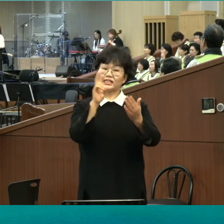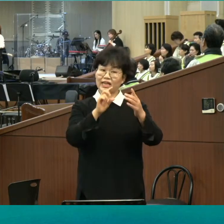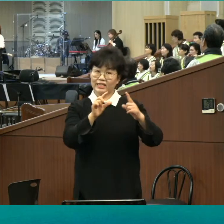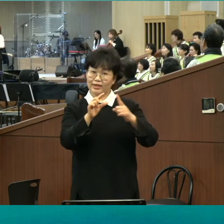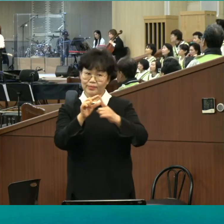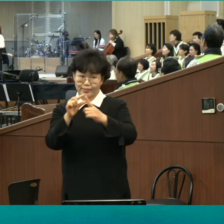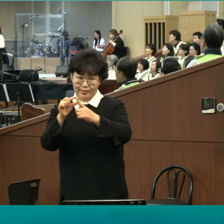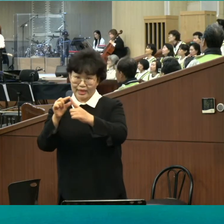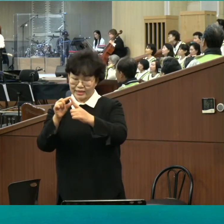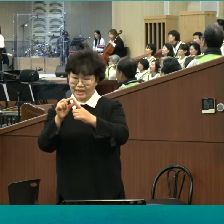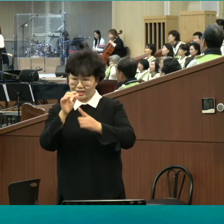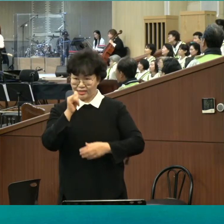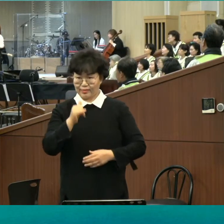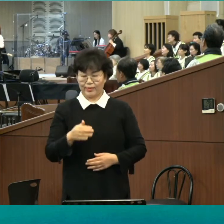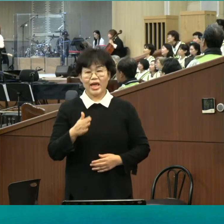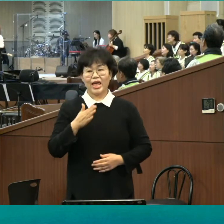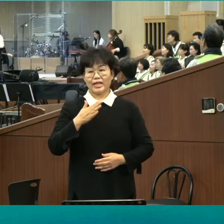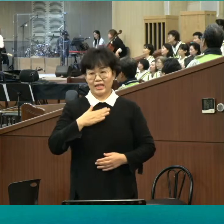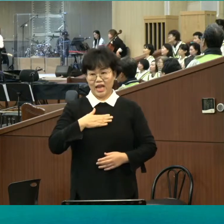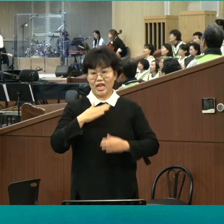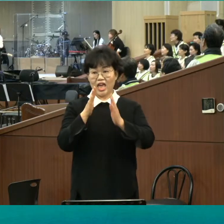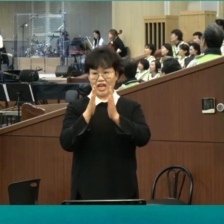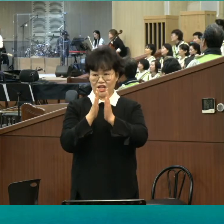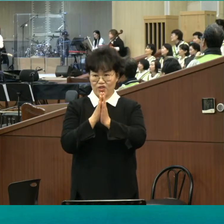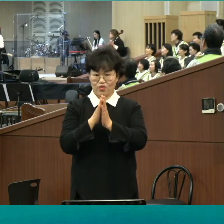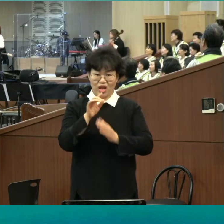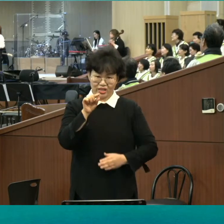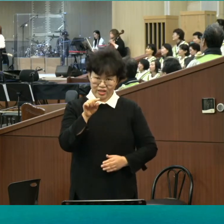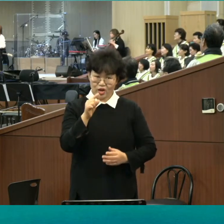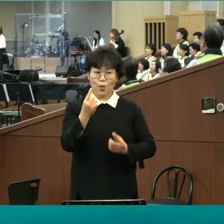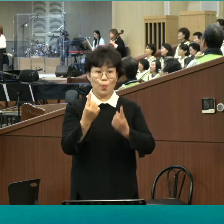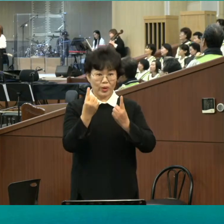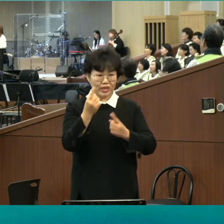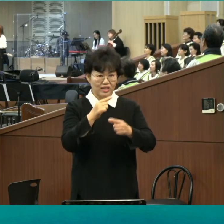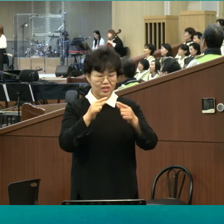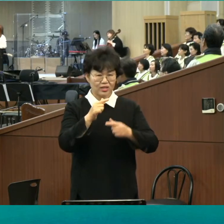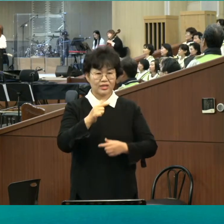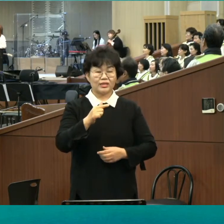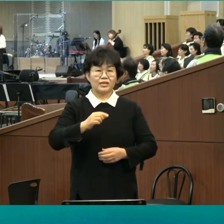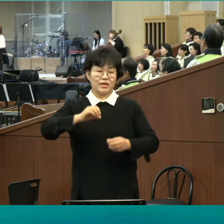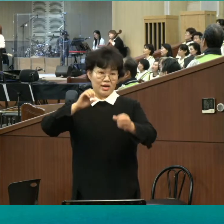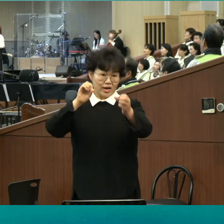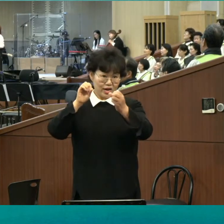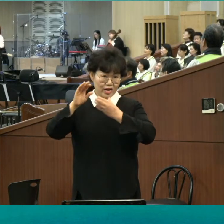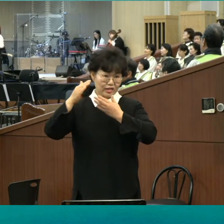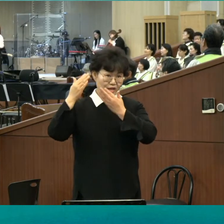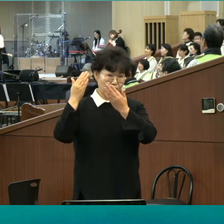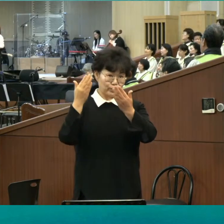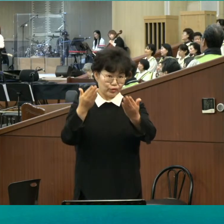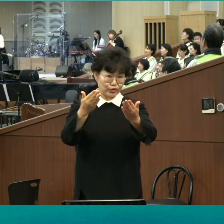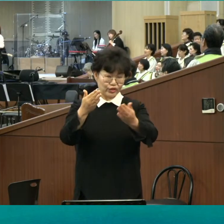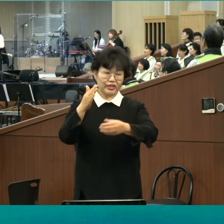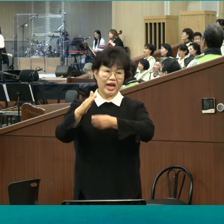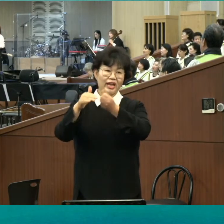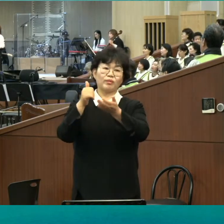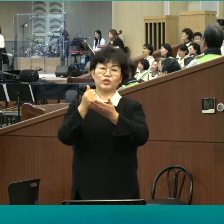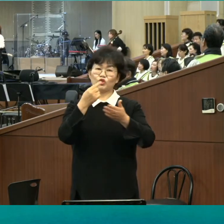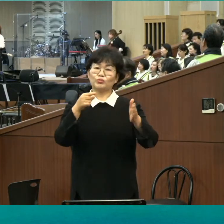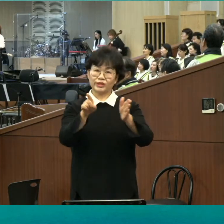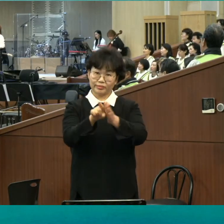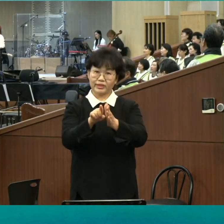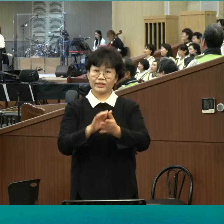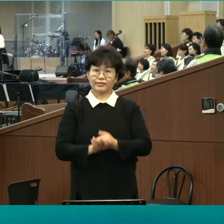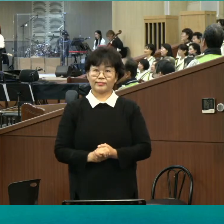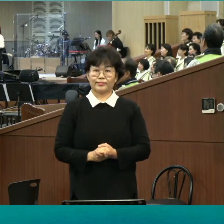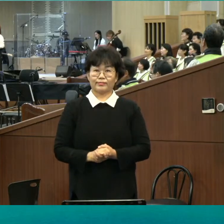나의 기도하는 것보다 더욱 응답하실 우리 하나님이신 줄 믿습니다. 우리가 우리가